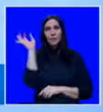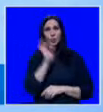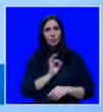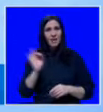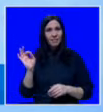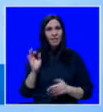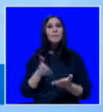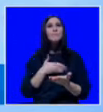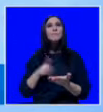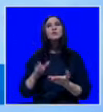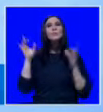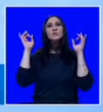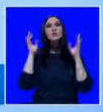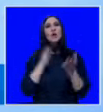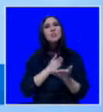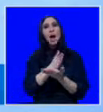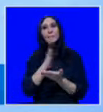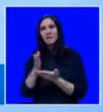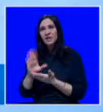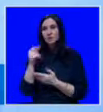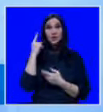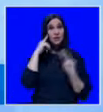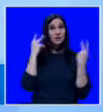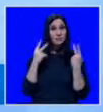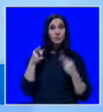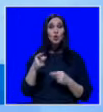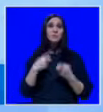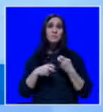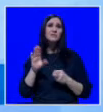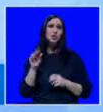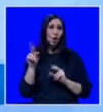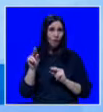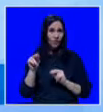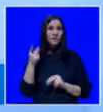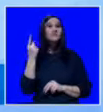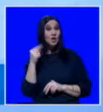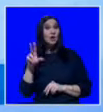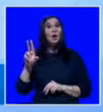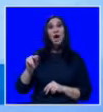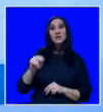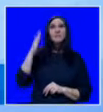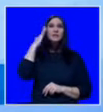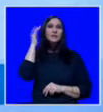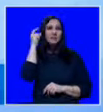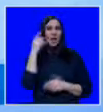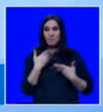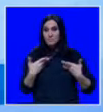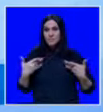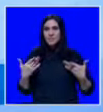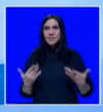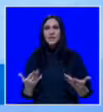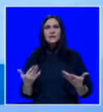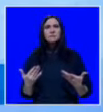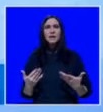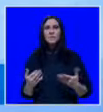между професионалните направления. Всички съзнаваме този проблем, всички го говорим. Вчера го спомена и министър-председателя. Ние сме